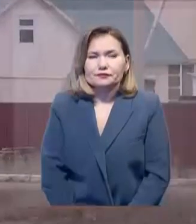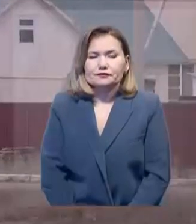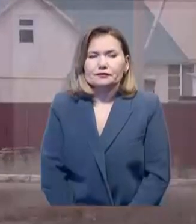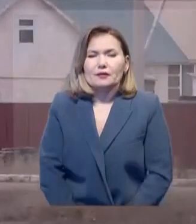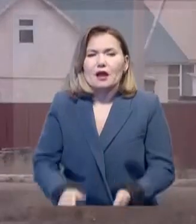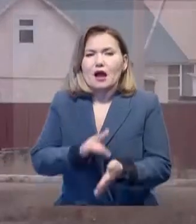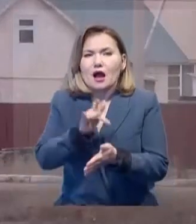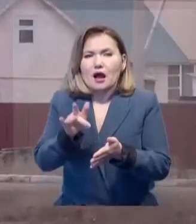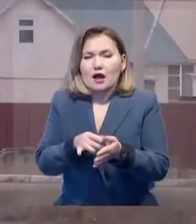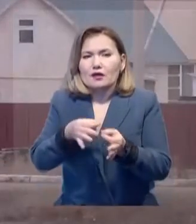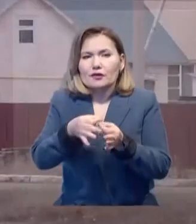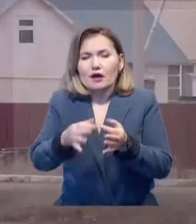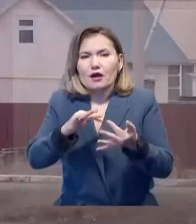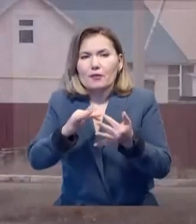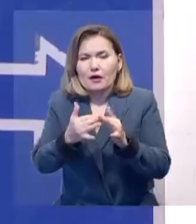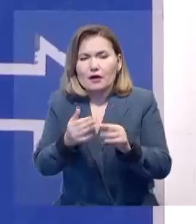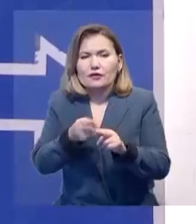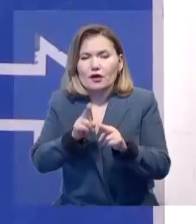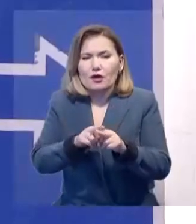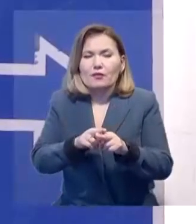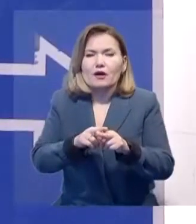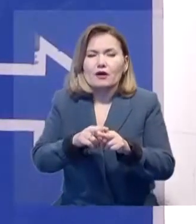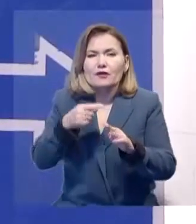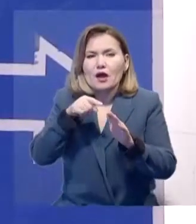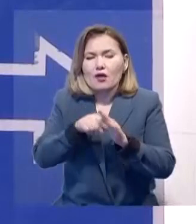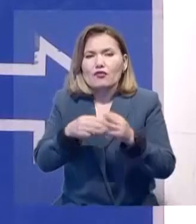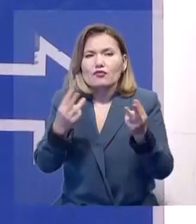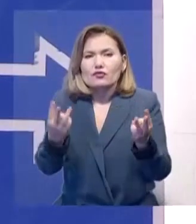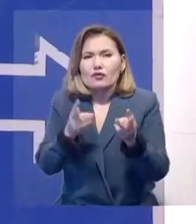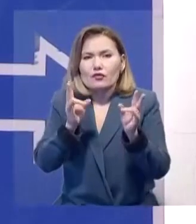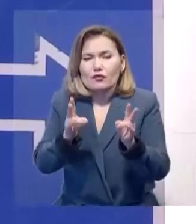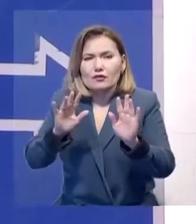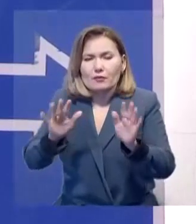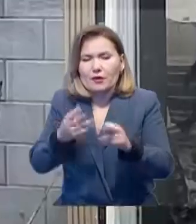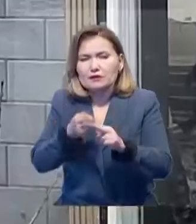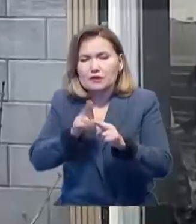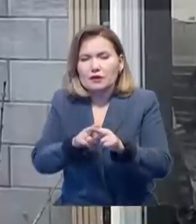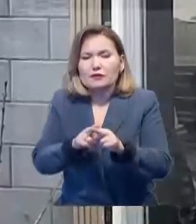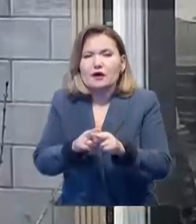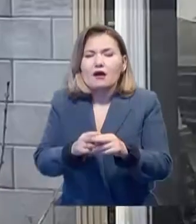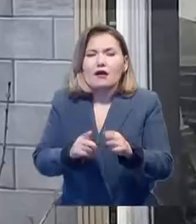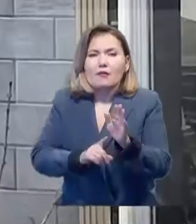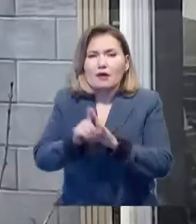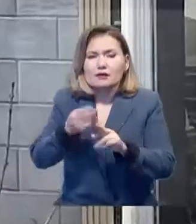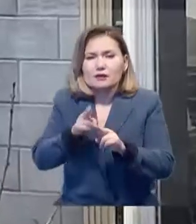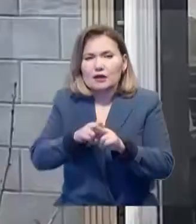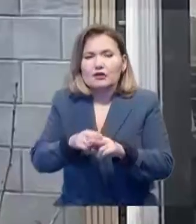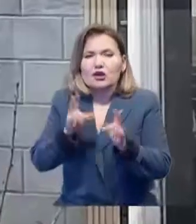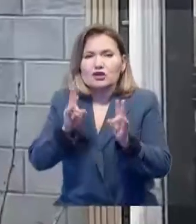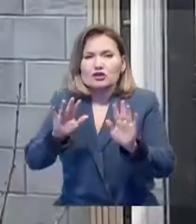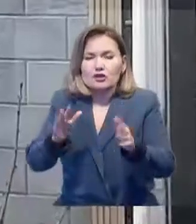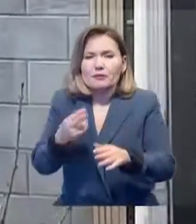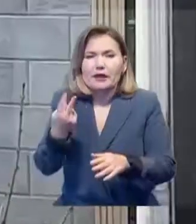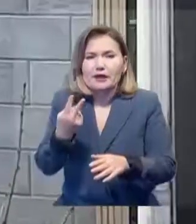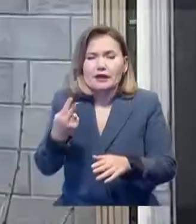Қала шетіндегі Көгерін ауылында бүтін бір басы мүшелері тілсіз жаудың салдарынан ауыр жарақат алды. Оқиға 2 қаңтар күні сағат 11-лер шамасында болған.